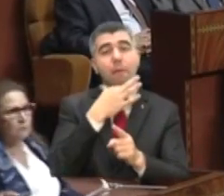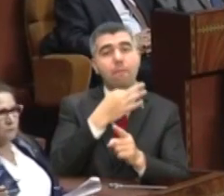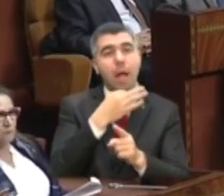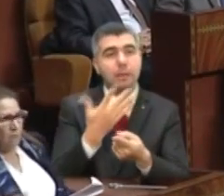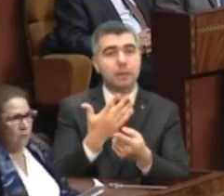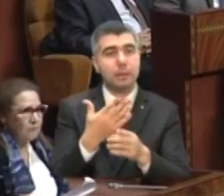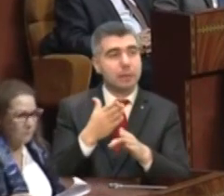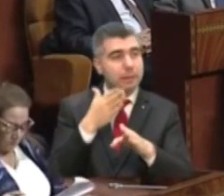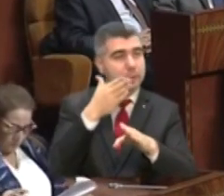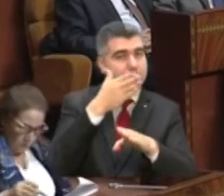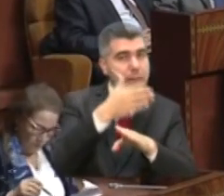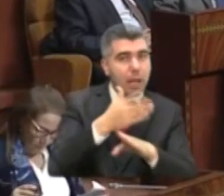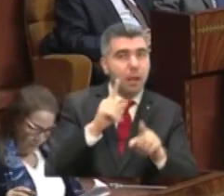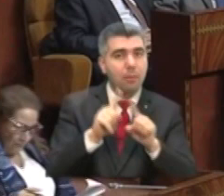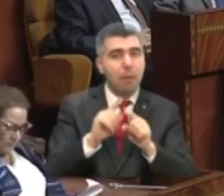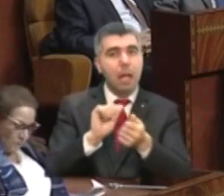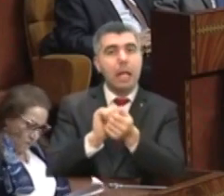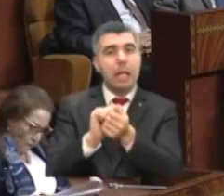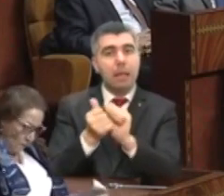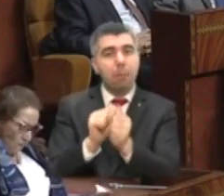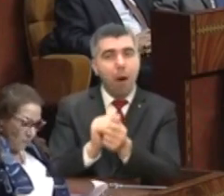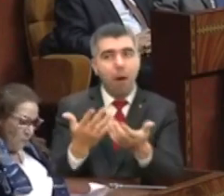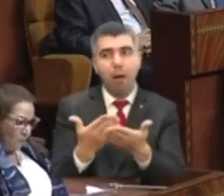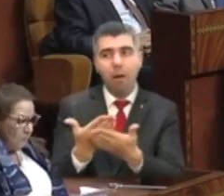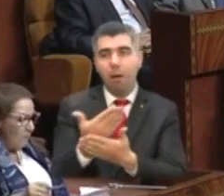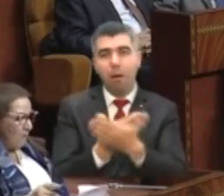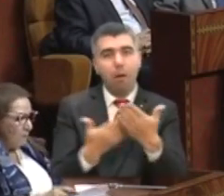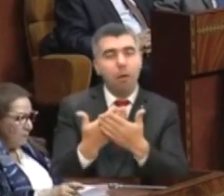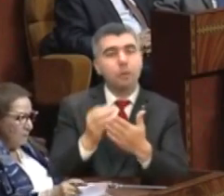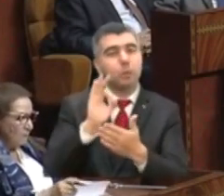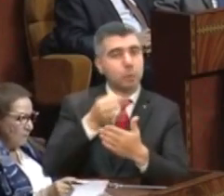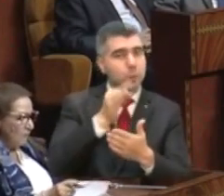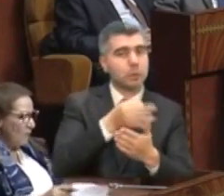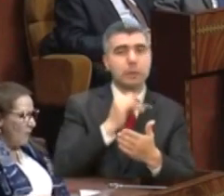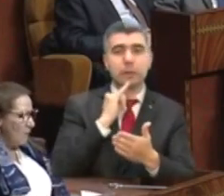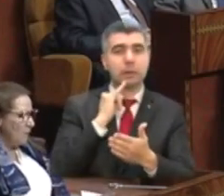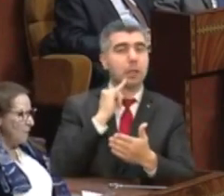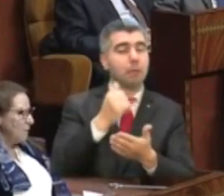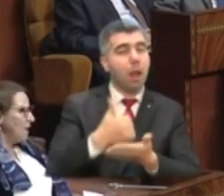والعلم والتكنولوجيا والفن والرياضة والأنشطة الترفيهية، وتوفير الظروف المواتية